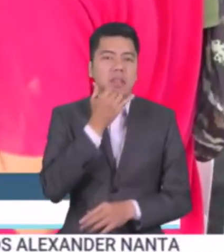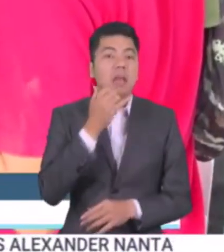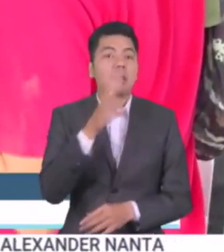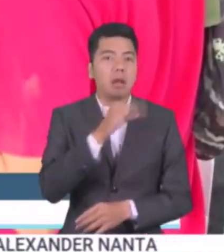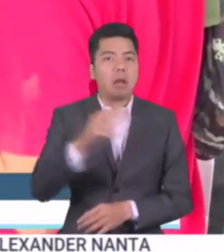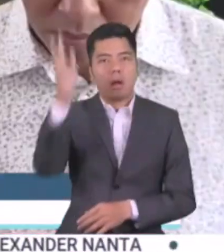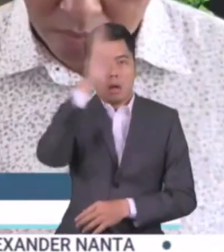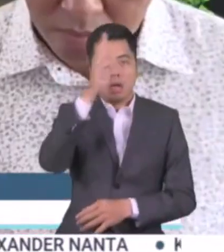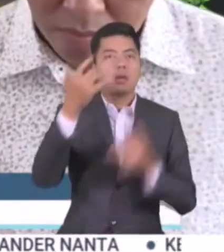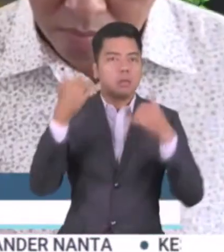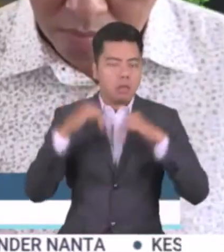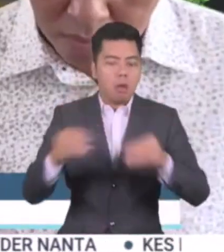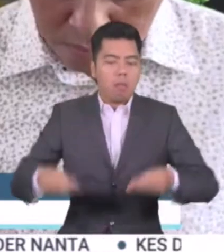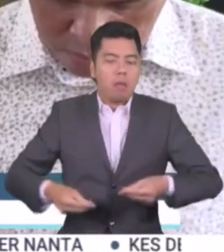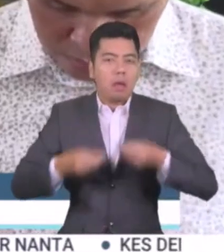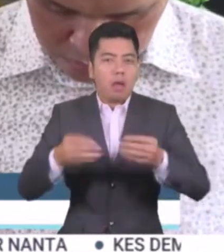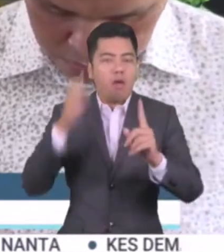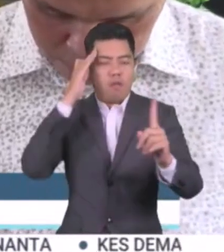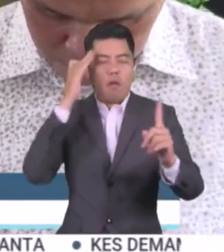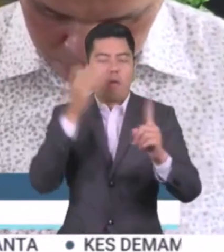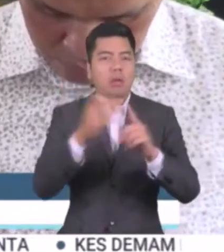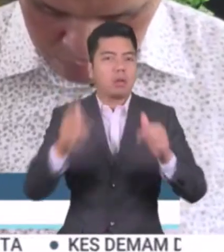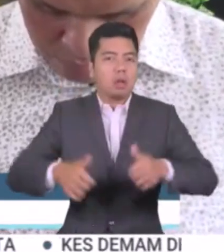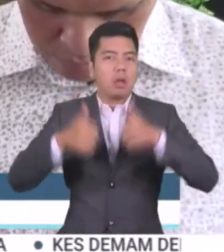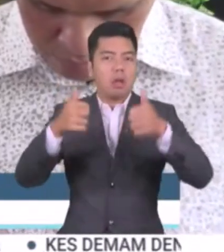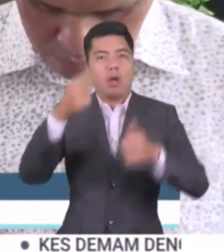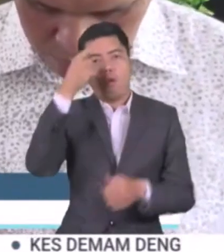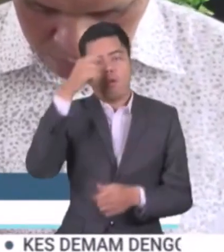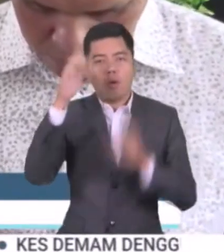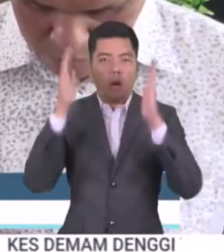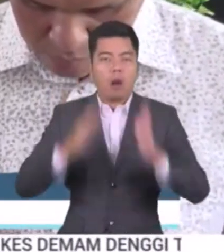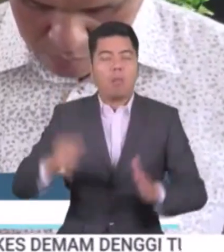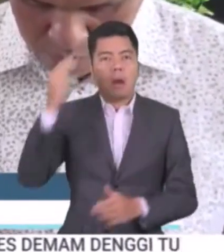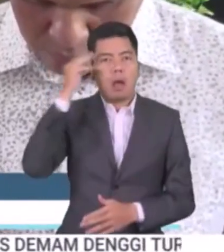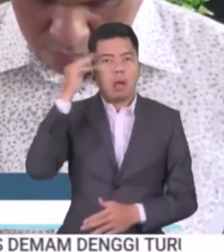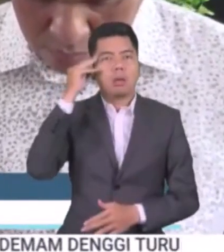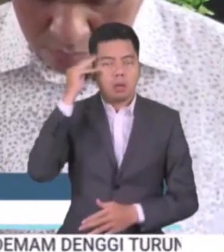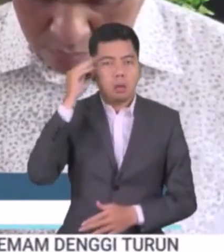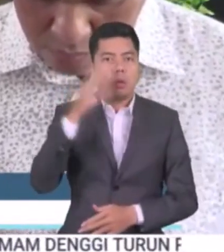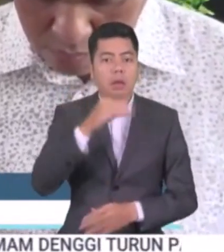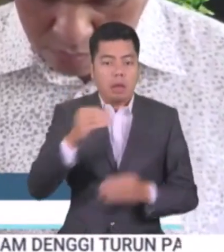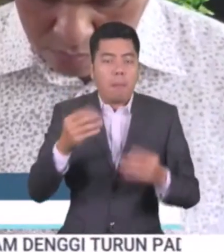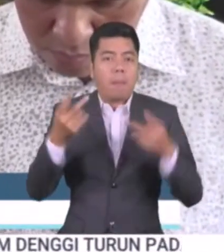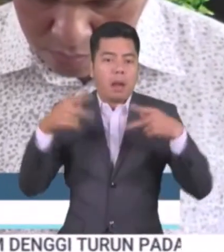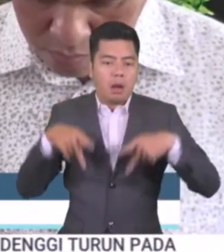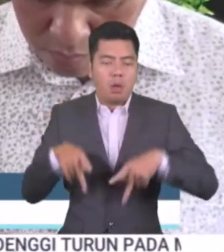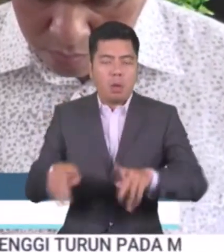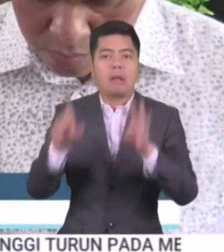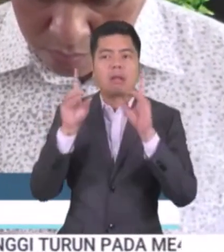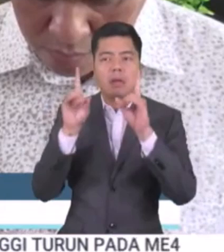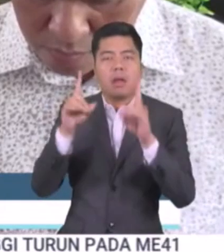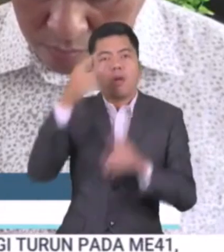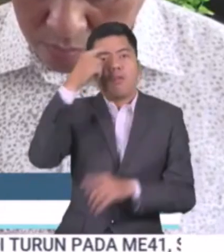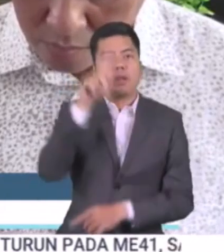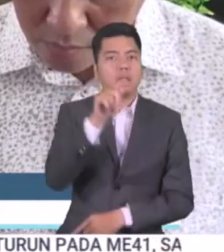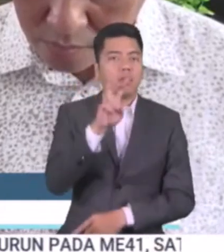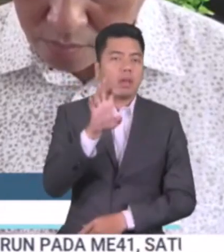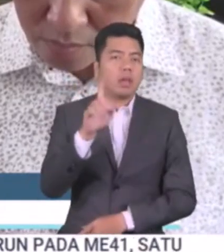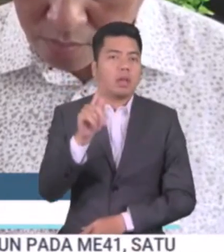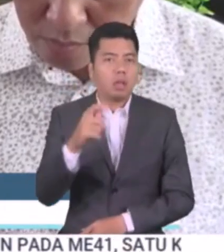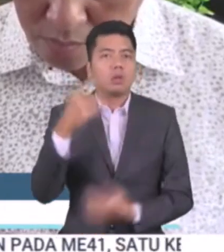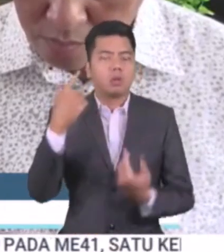masih lagi memberikan keutamaan kepada orang Melayu sehinggakan peluang pendidikan dalam TVET ini